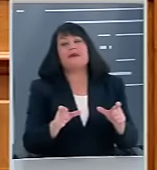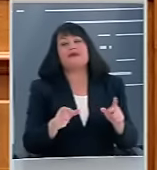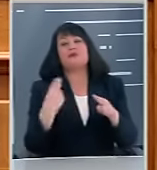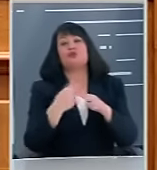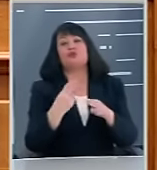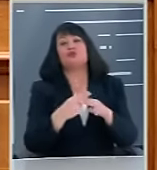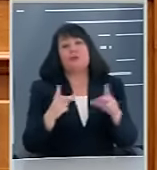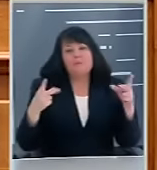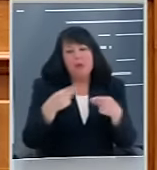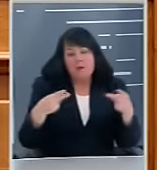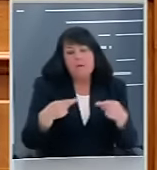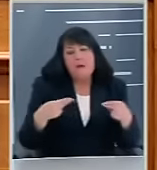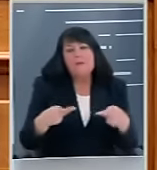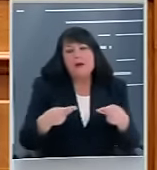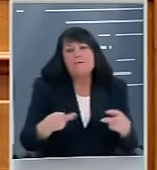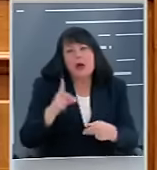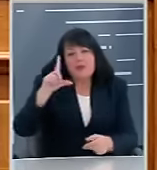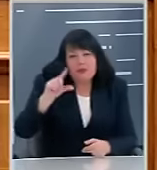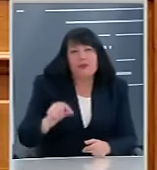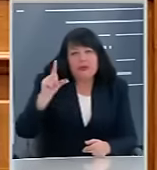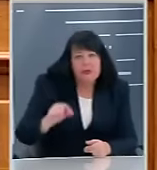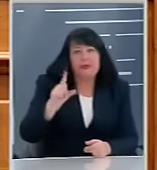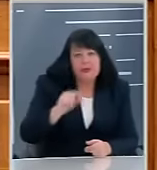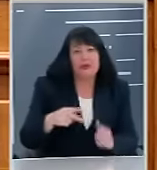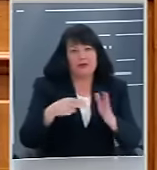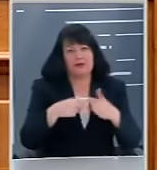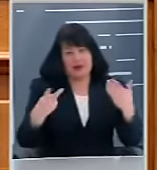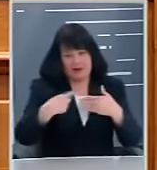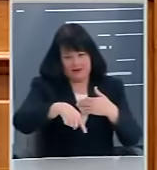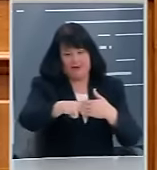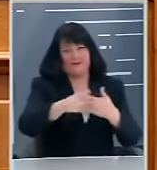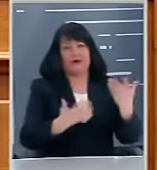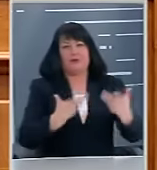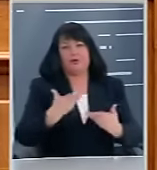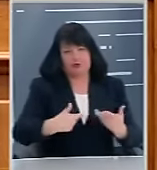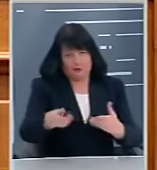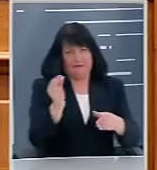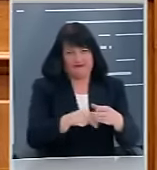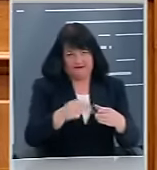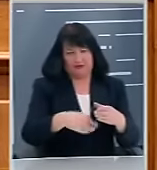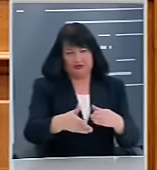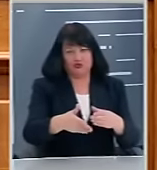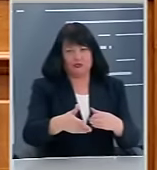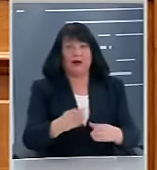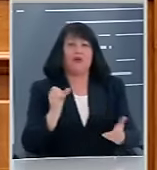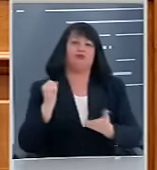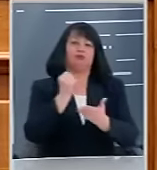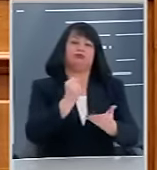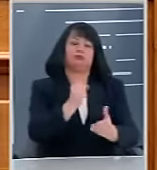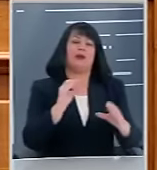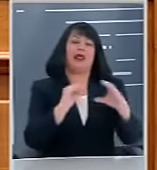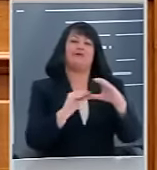στις περικοπές. Αναφορικά με τον προϋπολογισμό του 2017, ο οποίος έχει κατευθεί για ψήφιση, οι πιστώσεις για